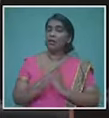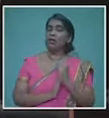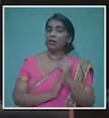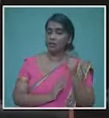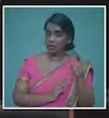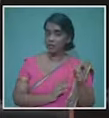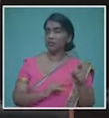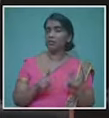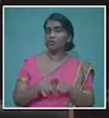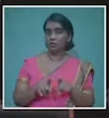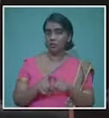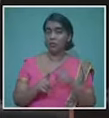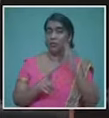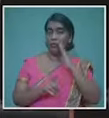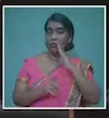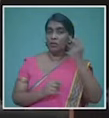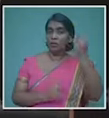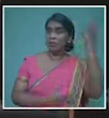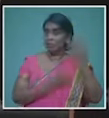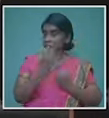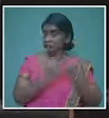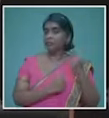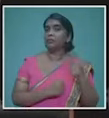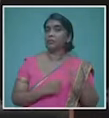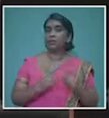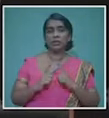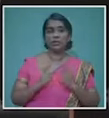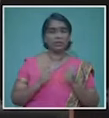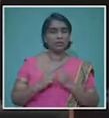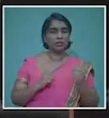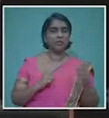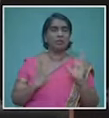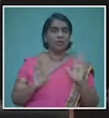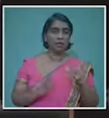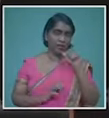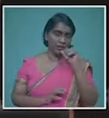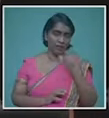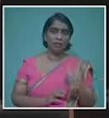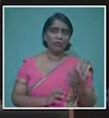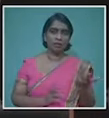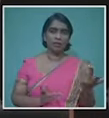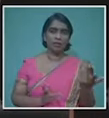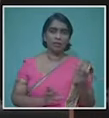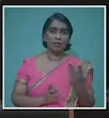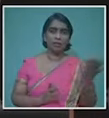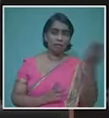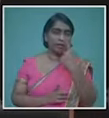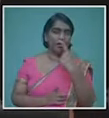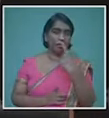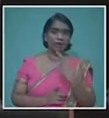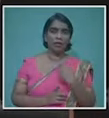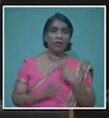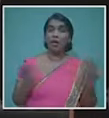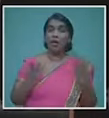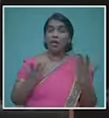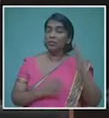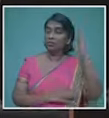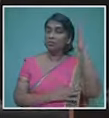ඩිෆෙන්ඩර් කියලා පිට රටින් සල්ලි අරගෙන Taman ජීවත් වෙන්නේ. කෝක නැත්ත? මට කියන්නේ එක්කෙනෙක් නැකිලා කියන්නම් මම හිම කරේ